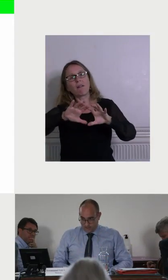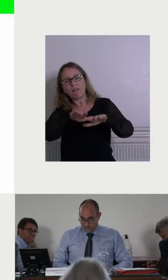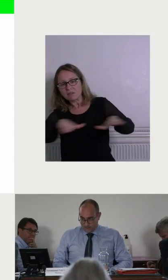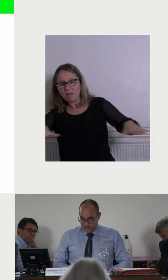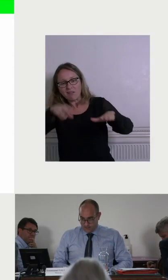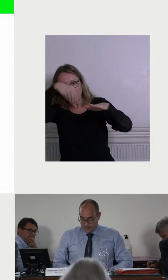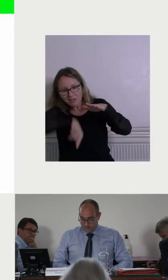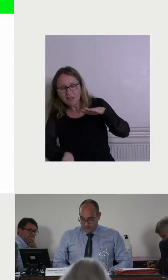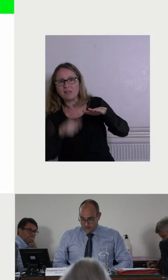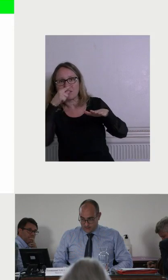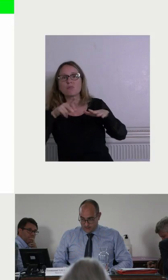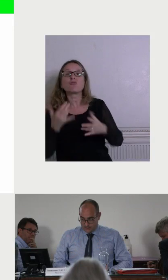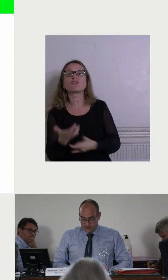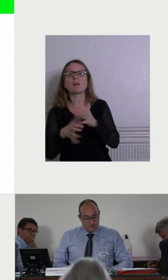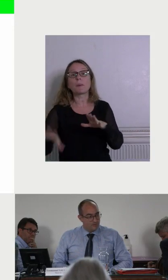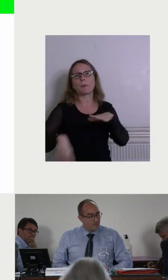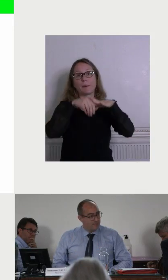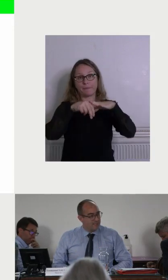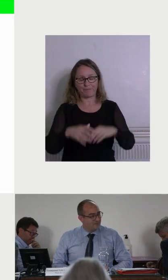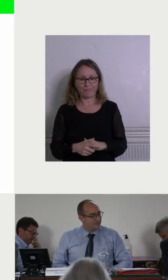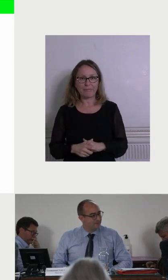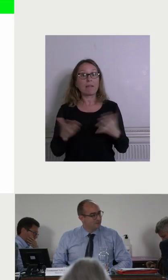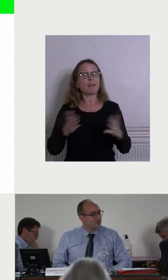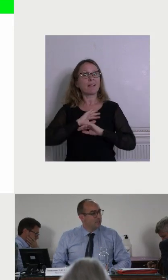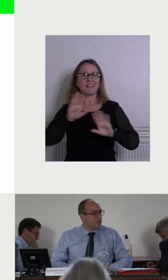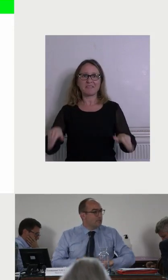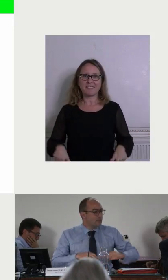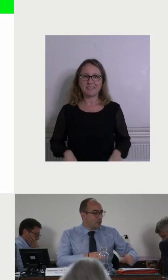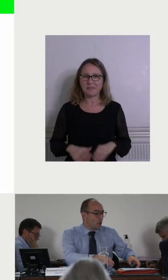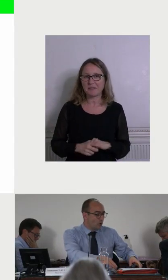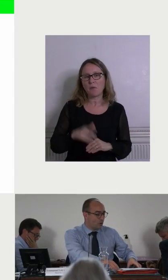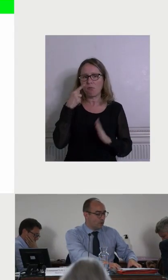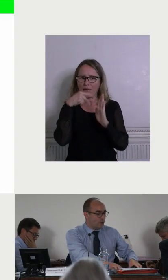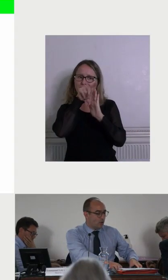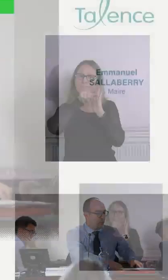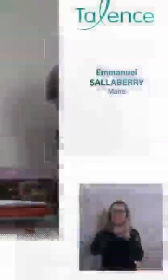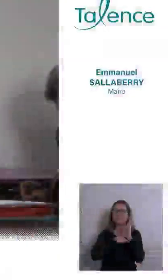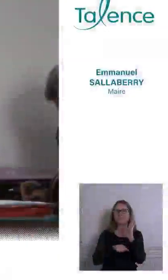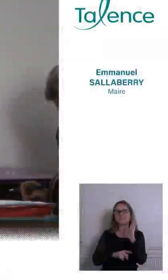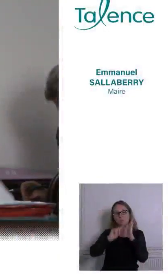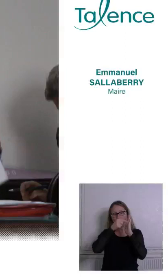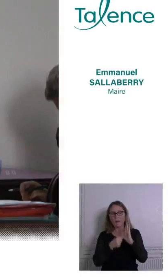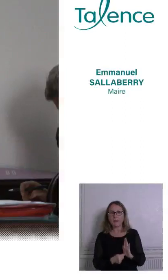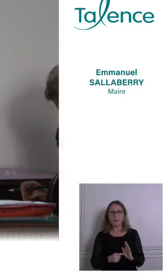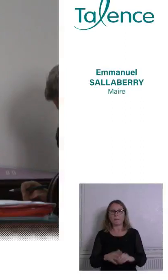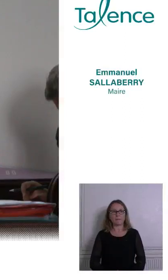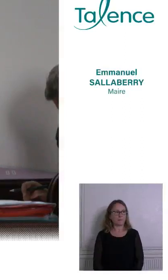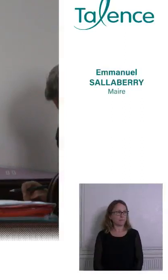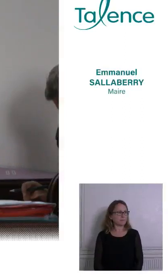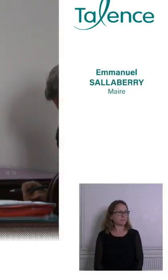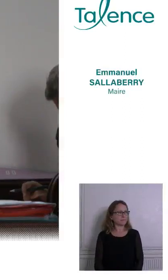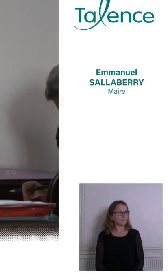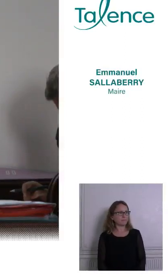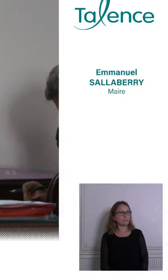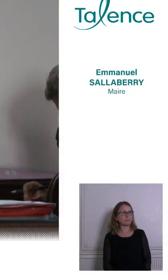avec les équipes de Bordeaux Métropole. Enfin, nous continuerons à chercher des circuits courts